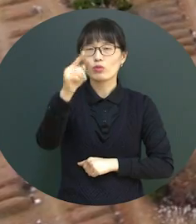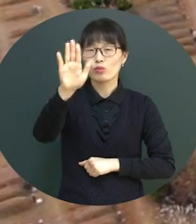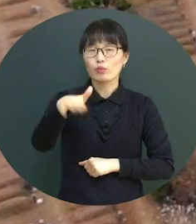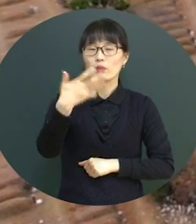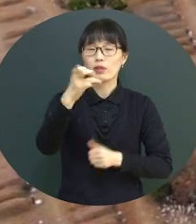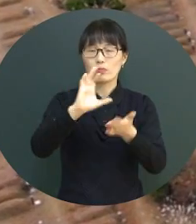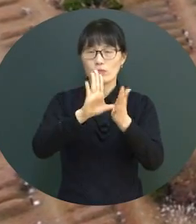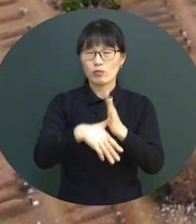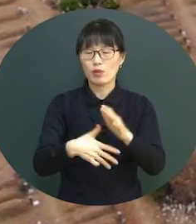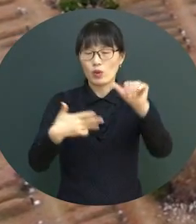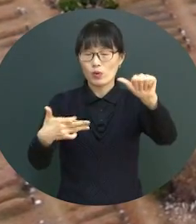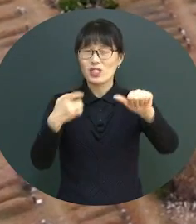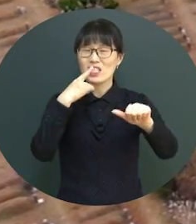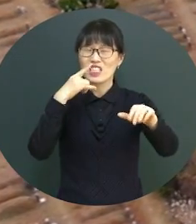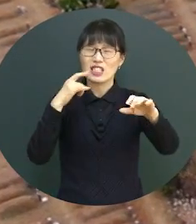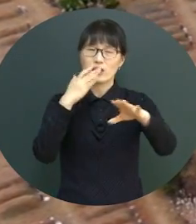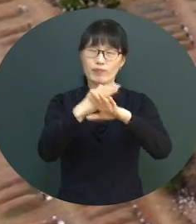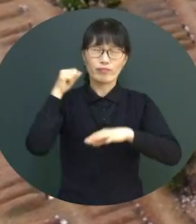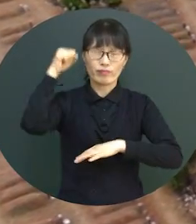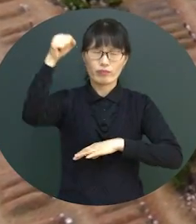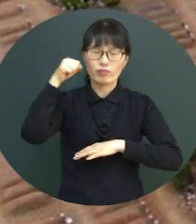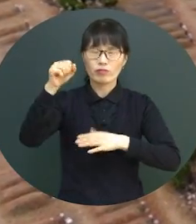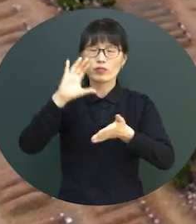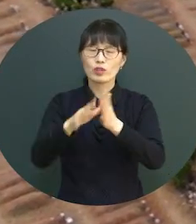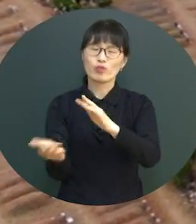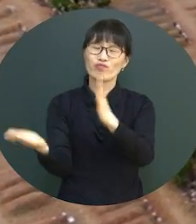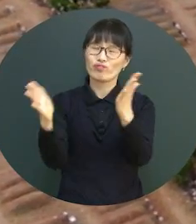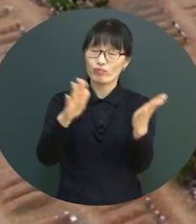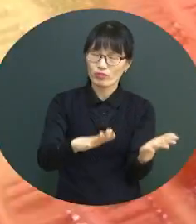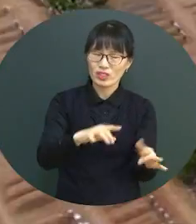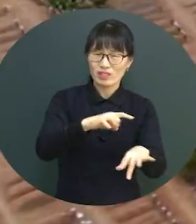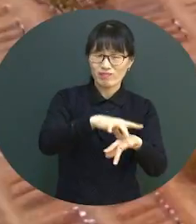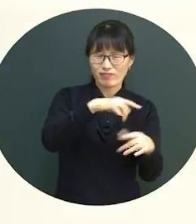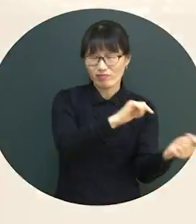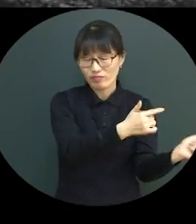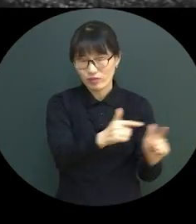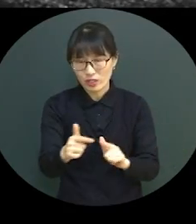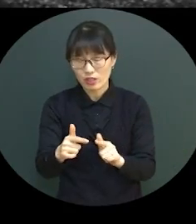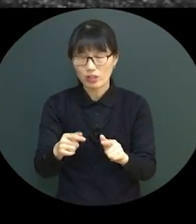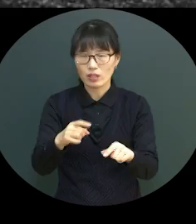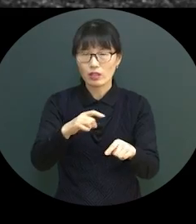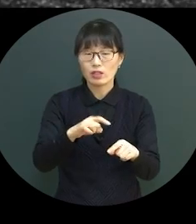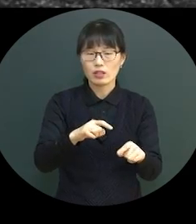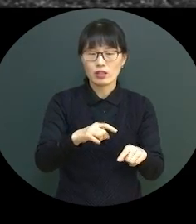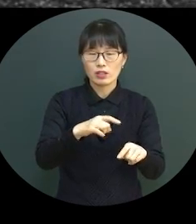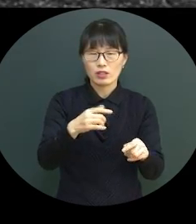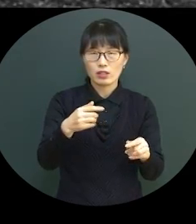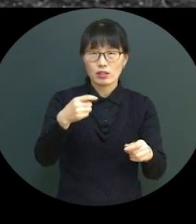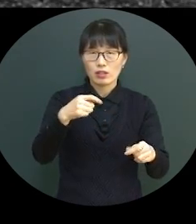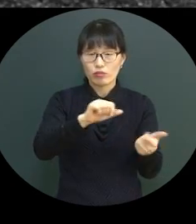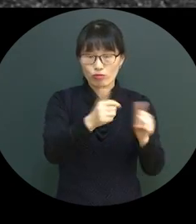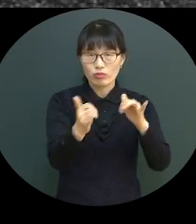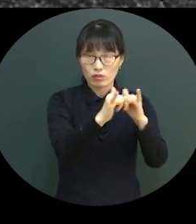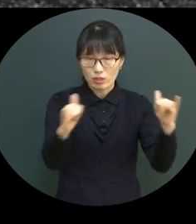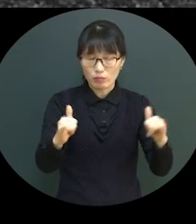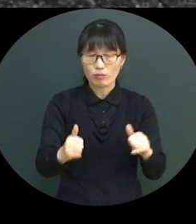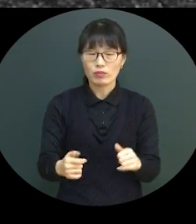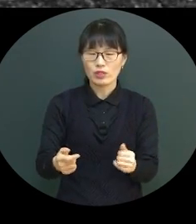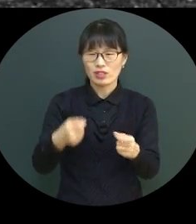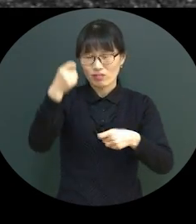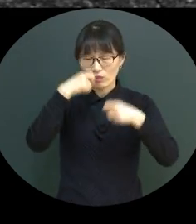1980년 5.18 민주화 운동 당시 희생된 주검은 청소차에 실려와 이곳 망월동